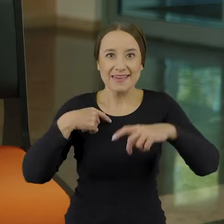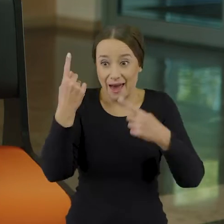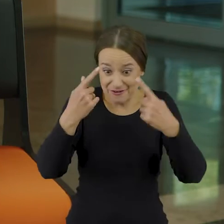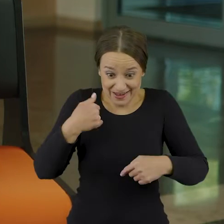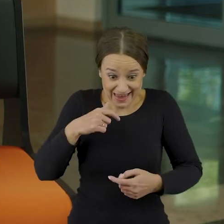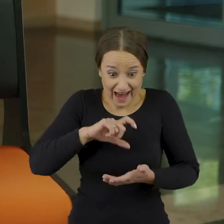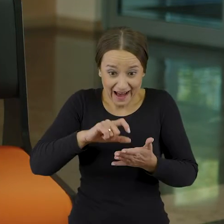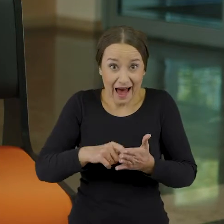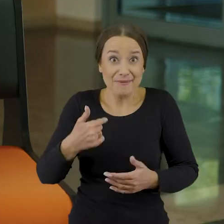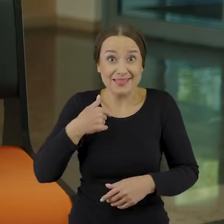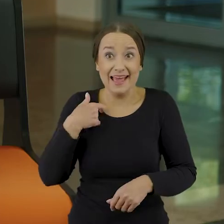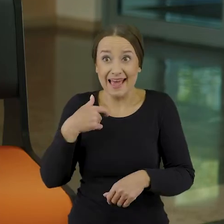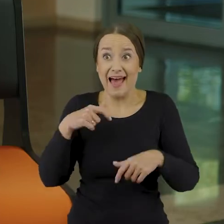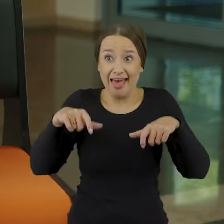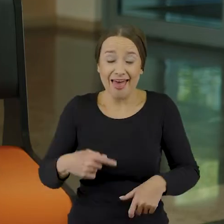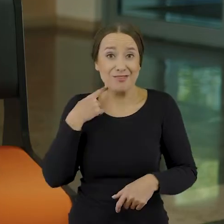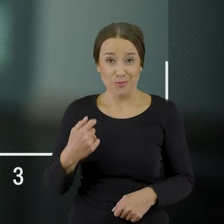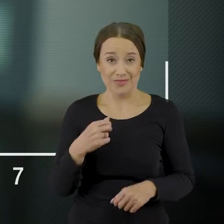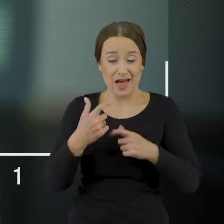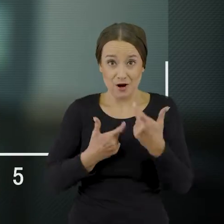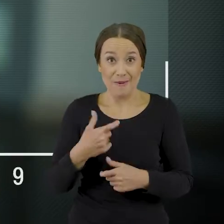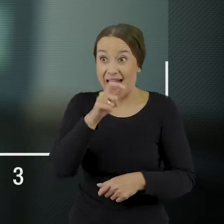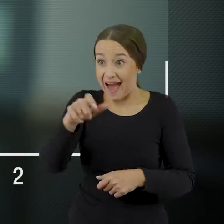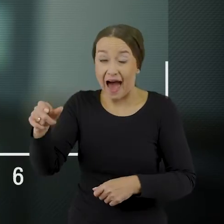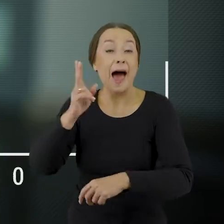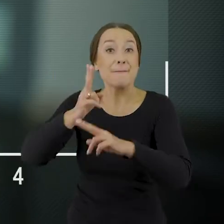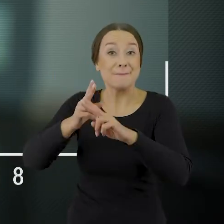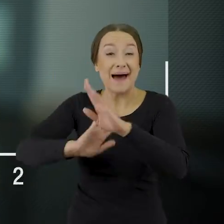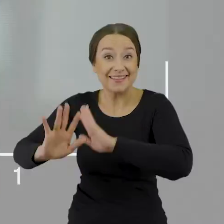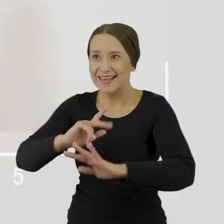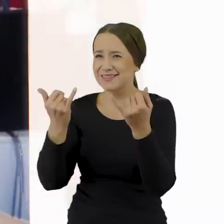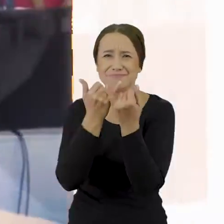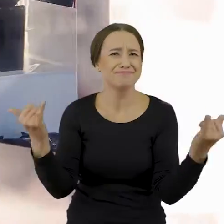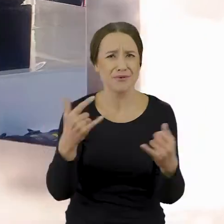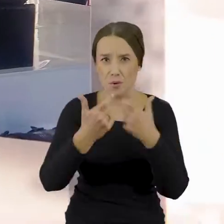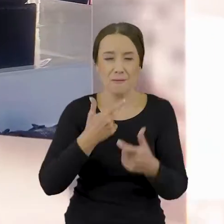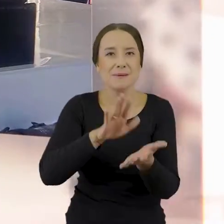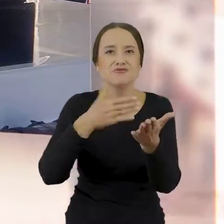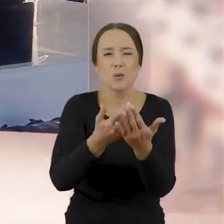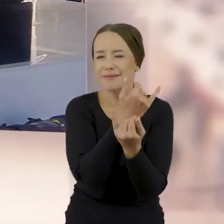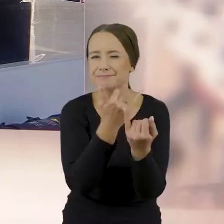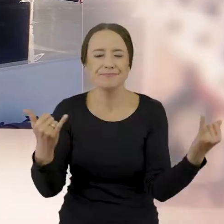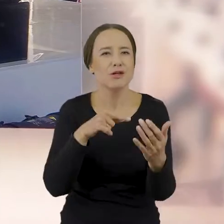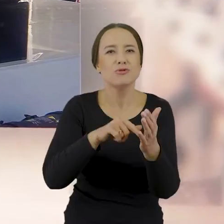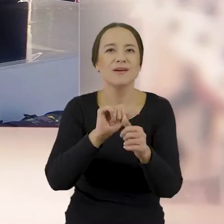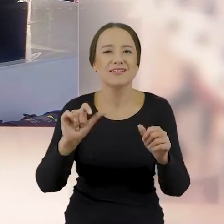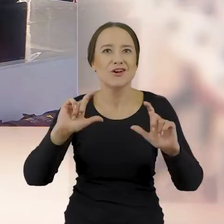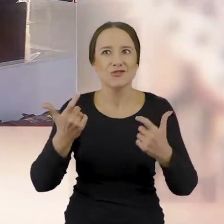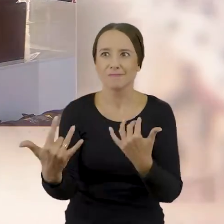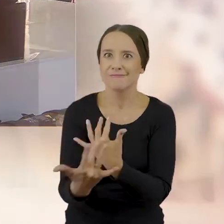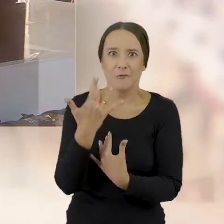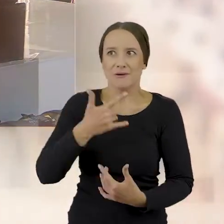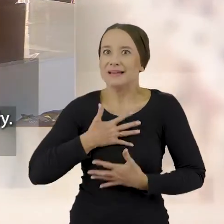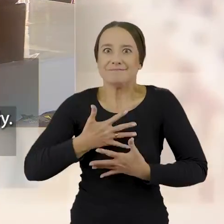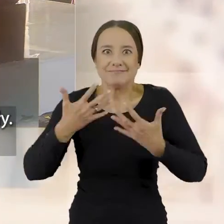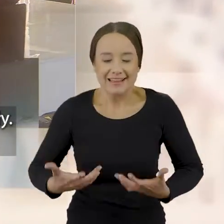ja se myślę to ja siedzę w gabinecie to ja robię jakieś trochę nudne rzeczy a one robią naprawdę niesamowite te przykłady takie różne no to są po prostu rzeczy które